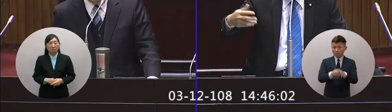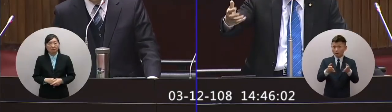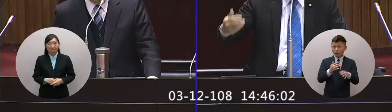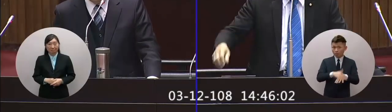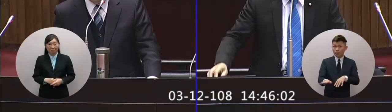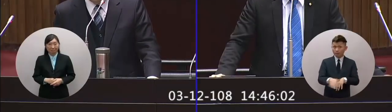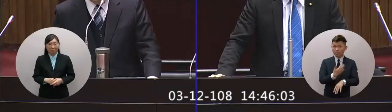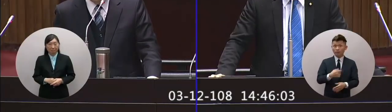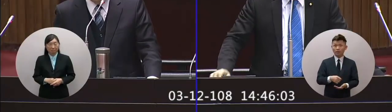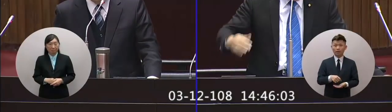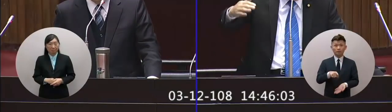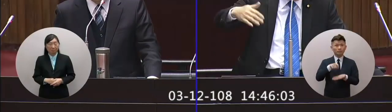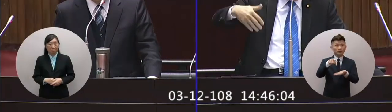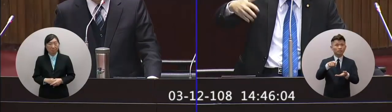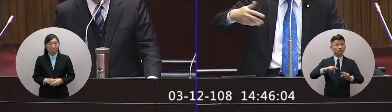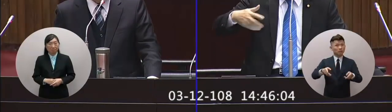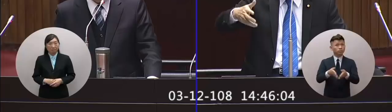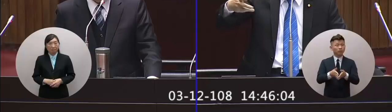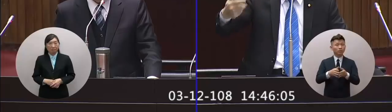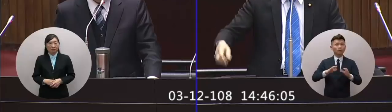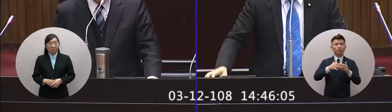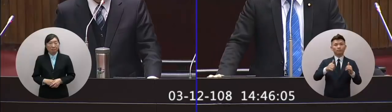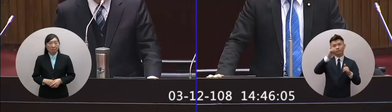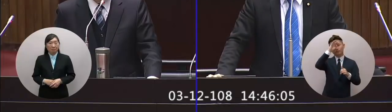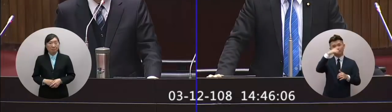年改会不会再提案改变？因为现在国民党候选